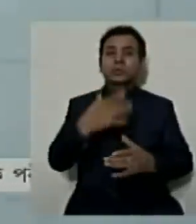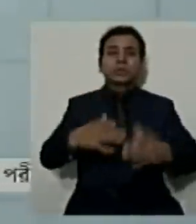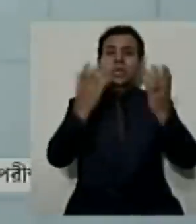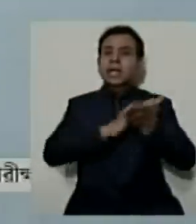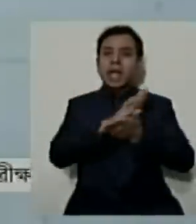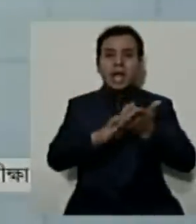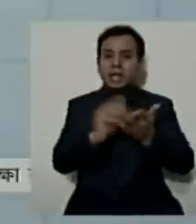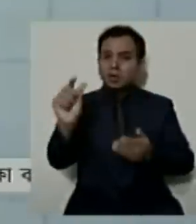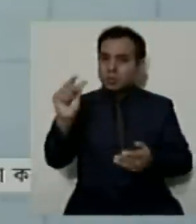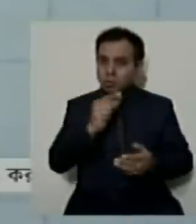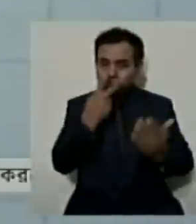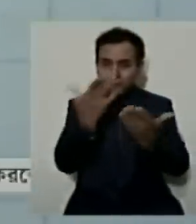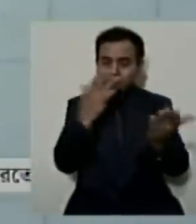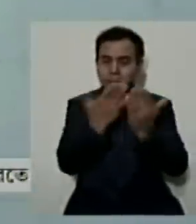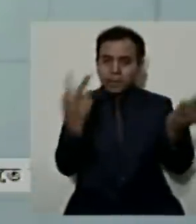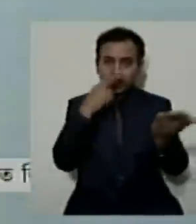প্রতি দৃষ্টি আকর্ষণ করছি।